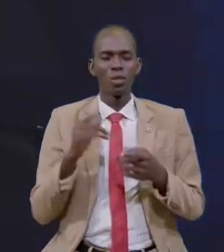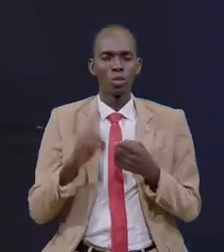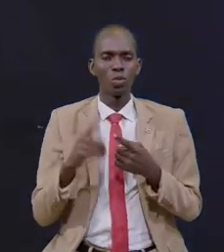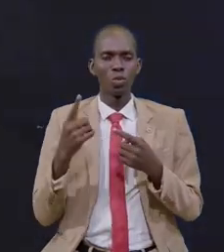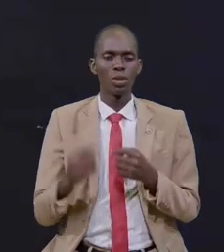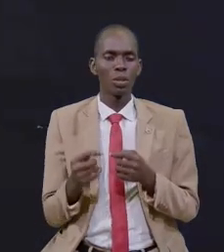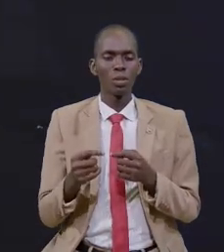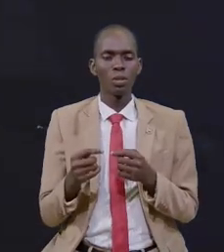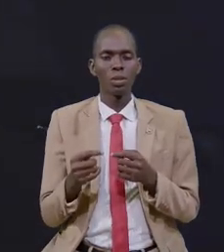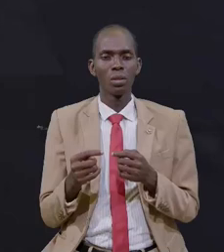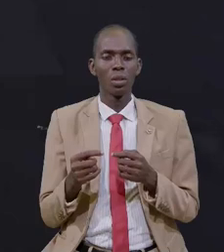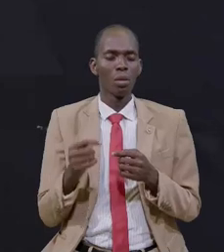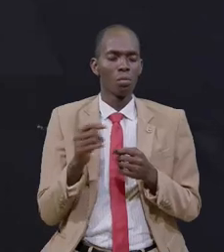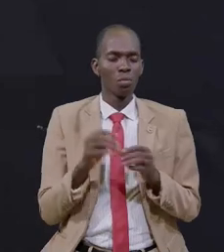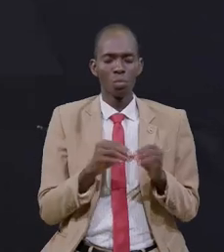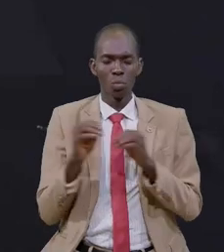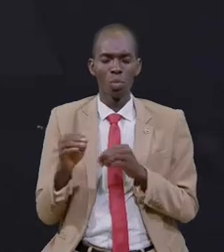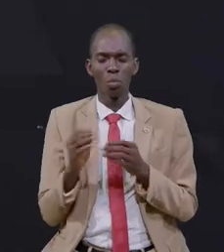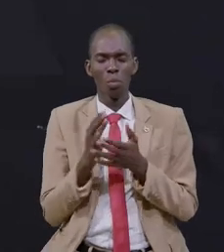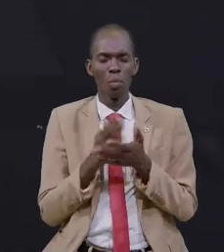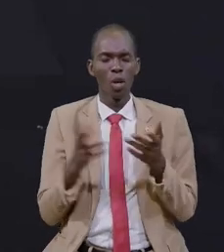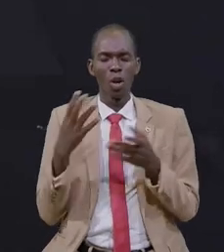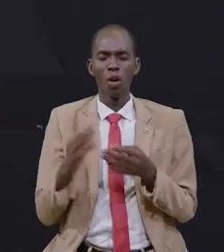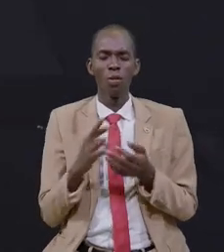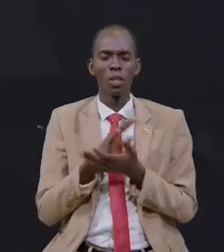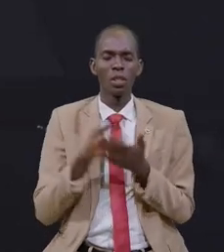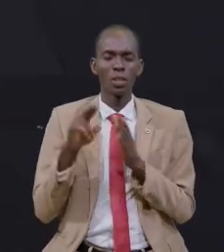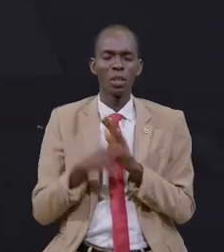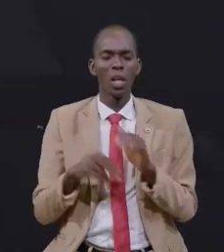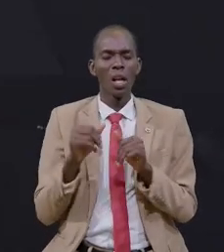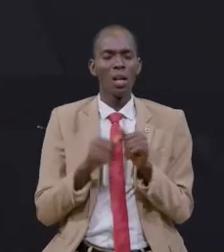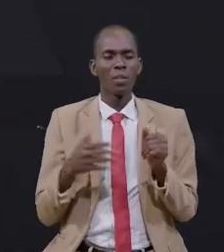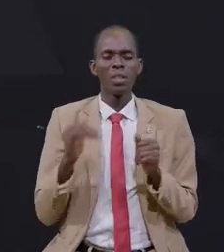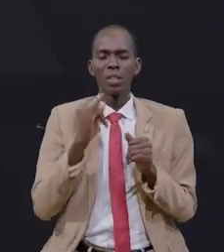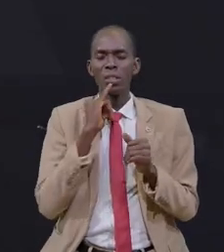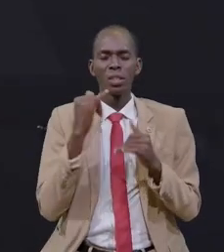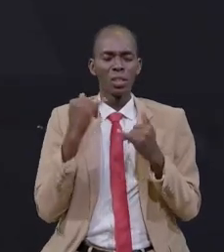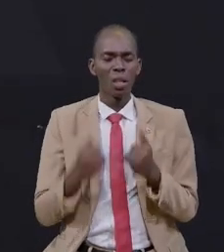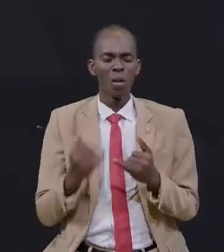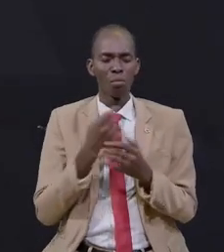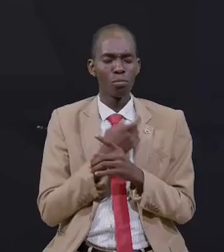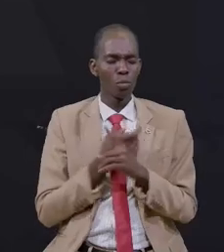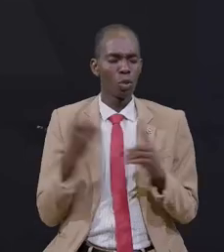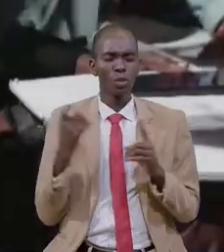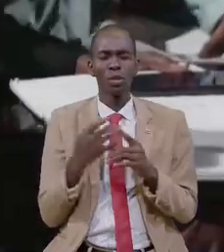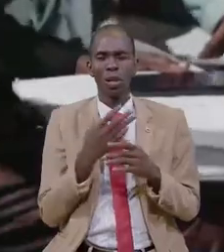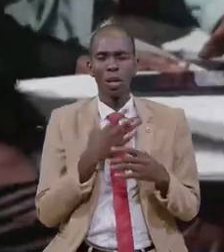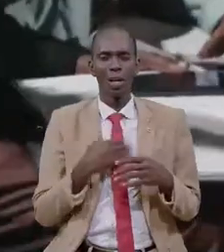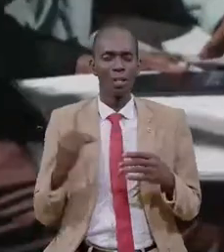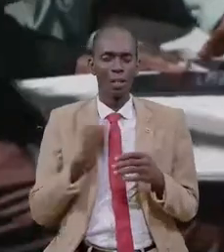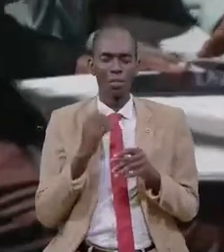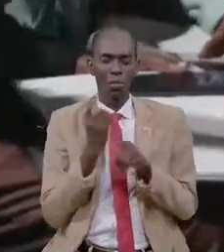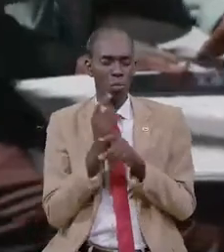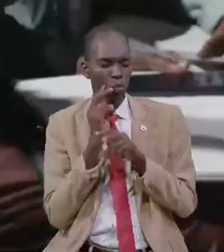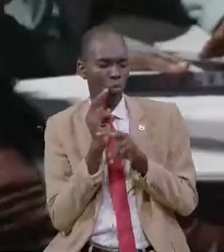la culpabilité du passé, au châtiment du passé, tout est maintenant brisé. Je te regarde maintenant et tu es